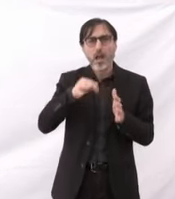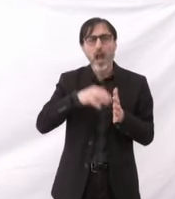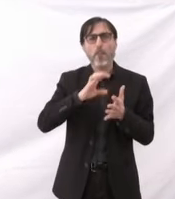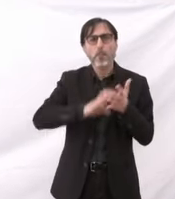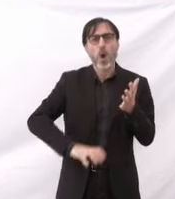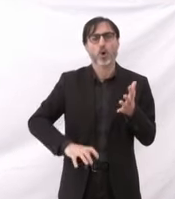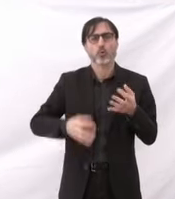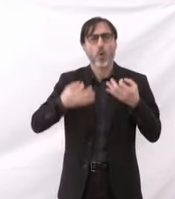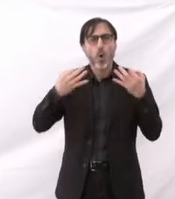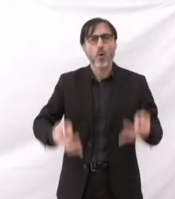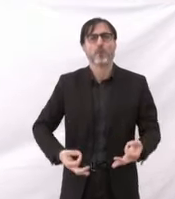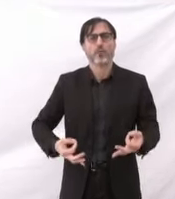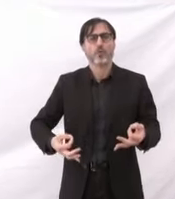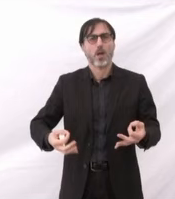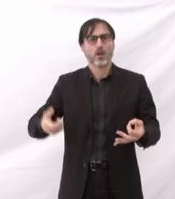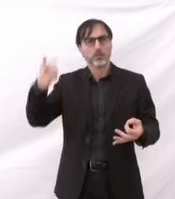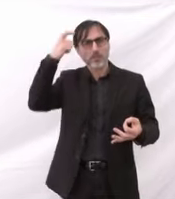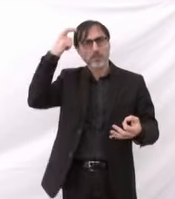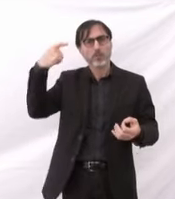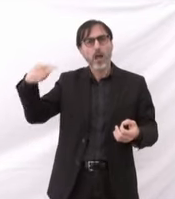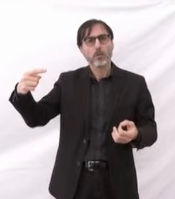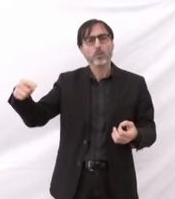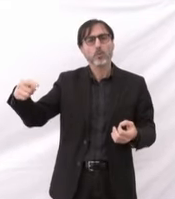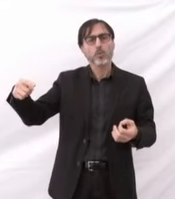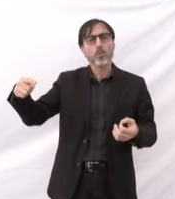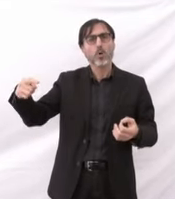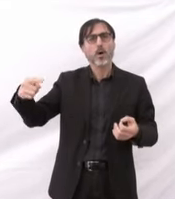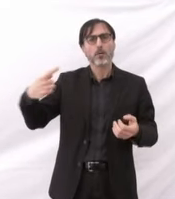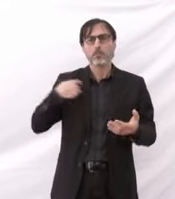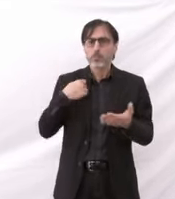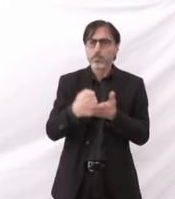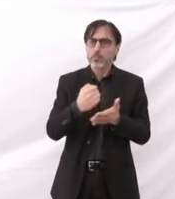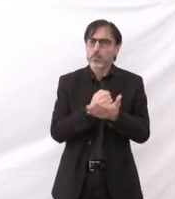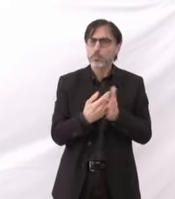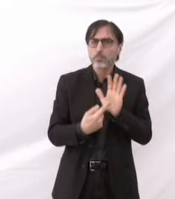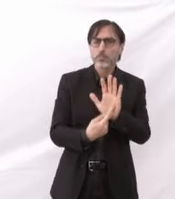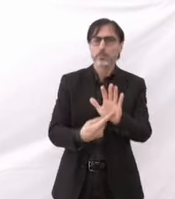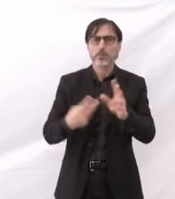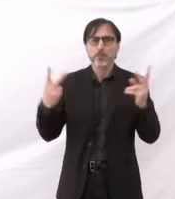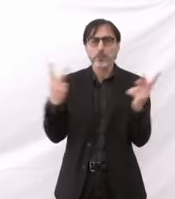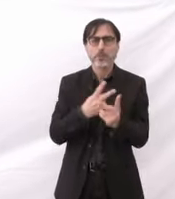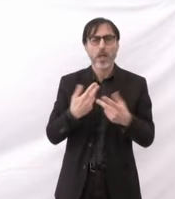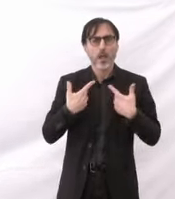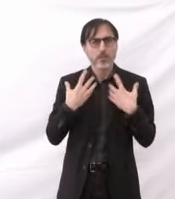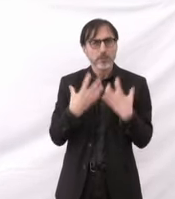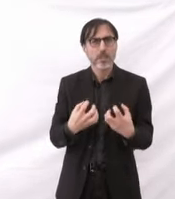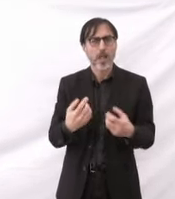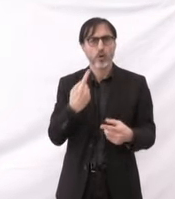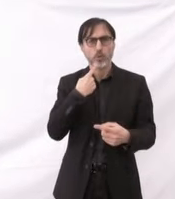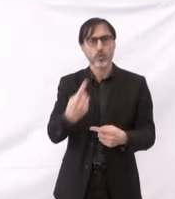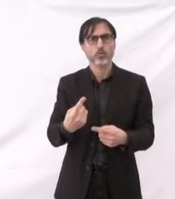degli organismi dello Stato, in modo documentato e serio, che dicono questo.